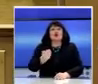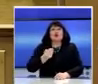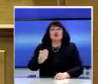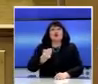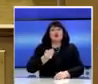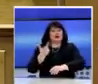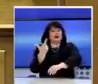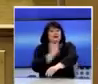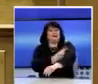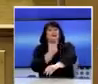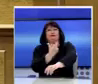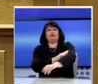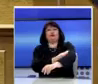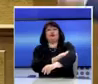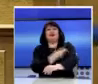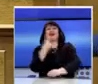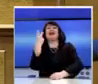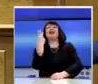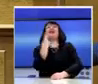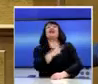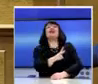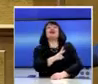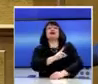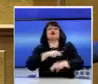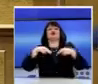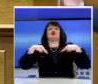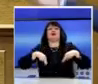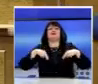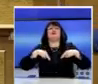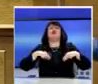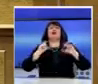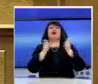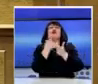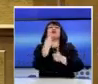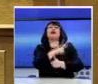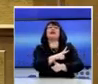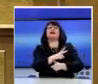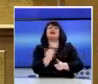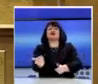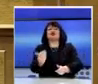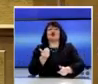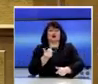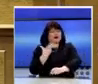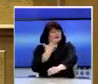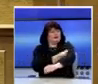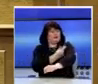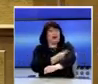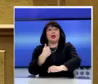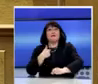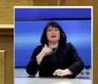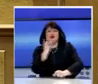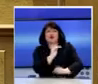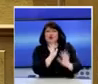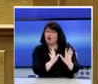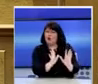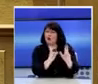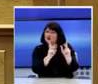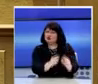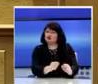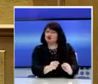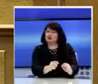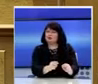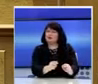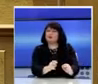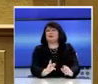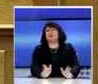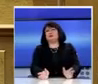τον εμβολιασμό των δικών σας τελεχών και των οικογενειών τους, που αν δεν παρεμβαίναμε εγκαίρως, θα συνεχιζόταν μέχρι